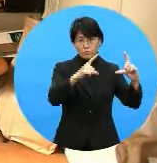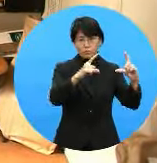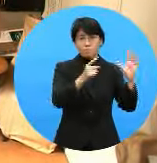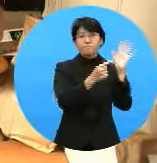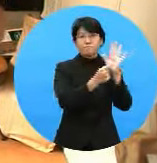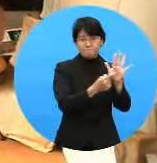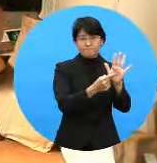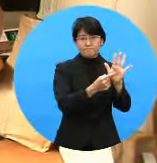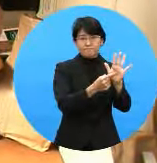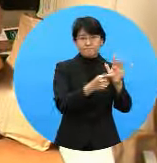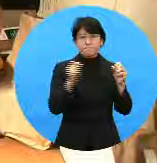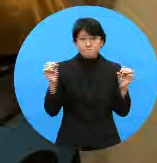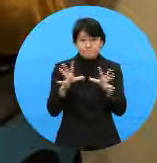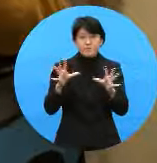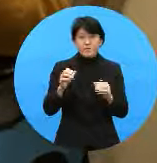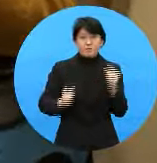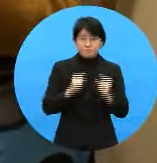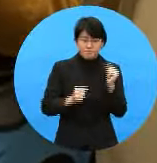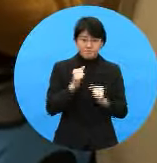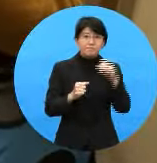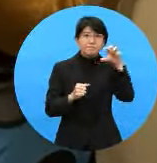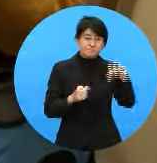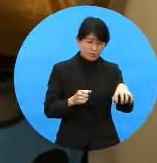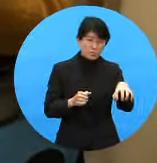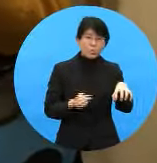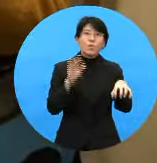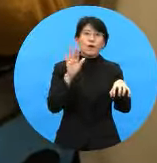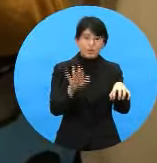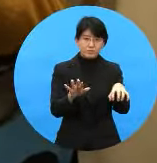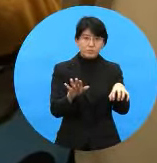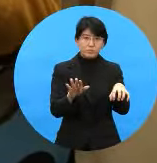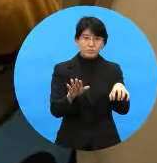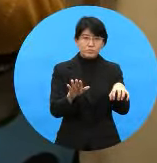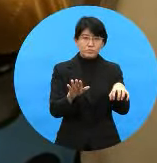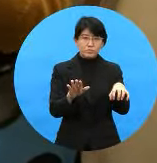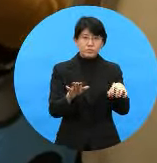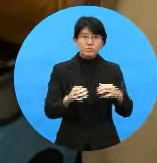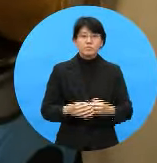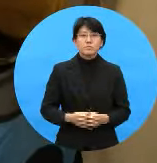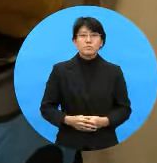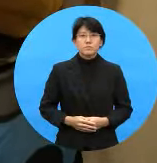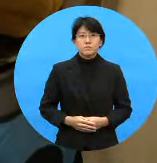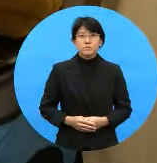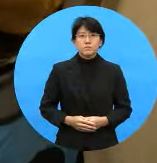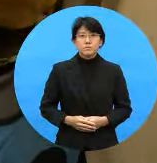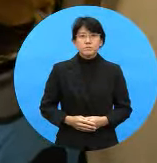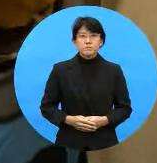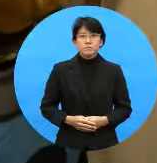ッカーを掲示して、いざという時に子どもたちが駆け込めるようにしています。